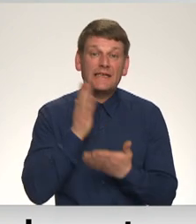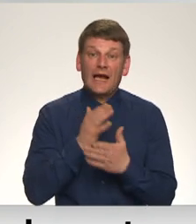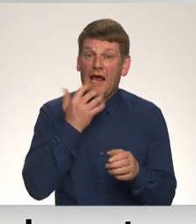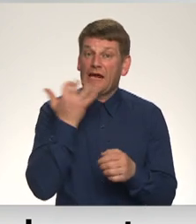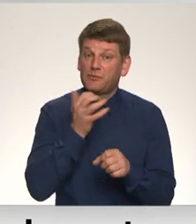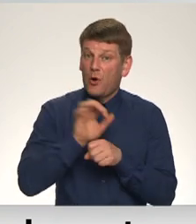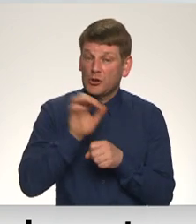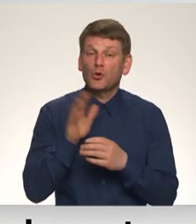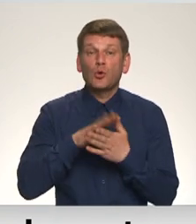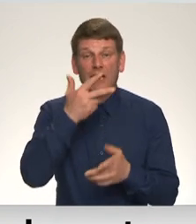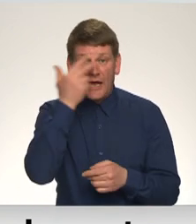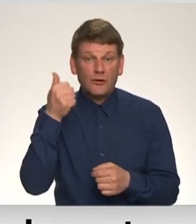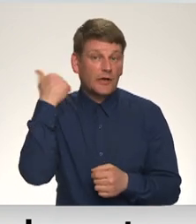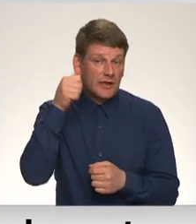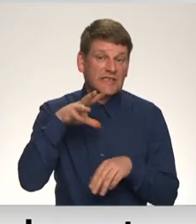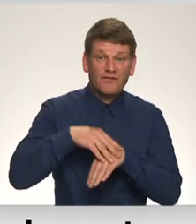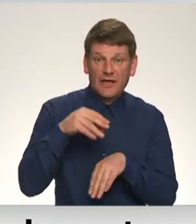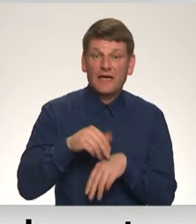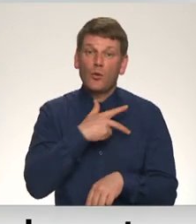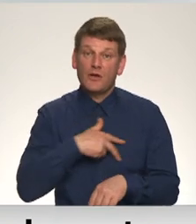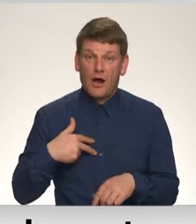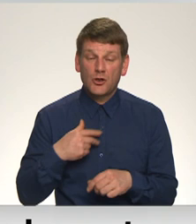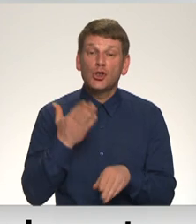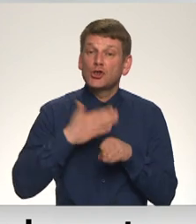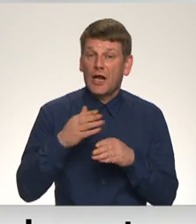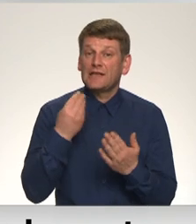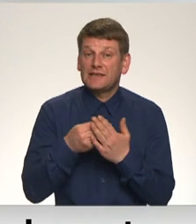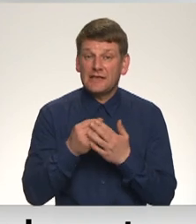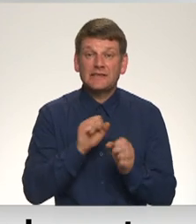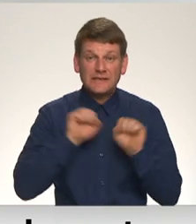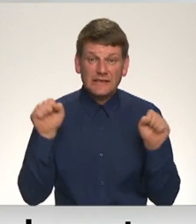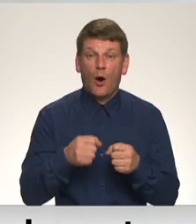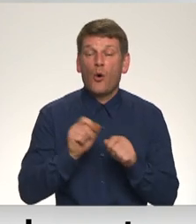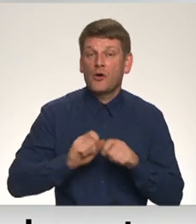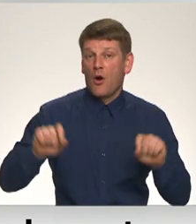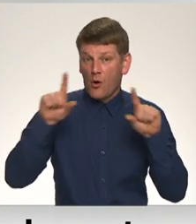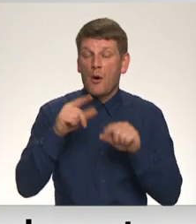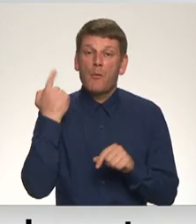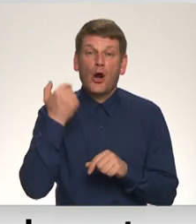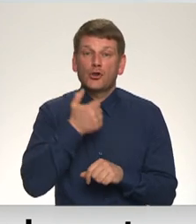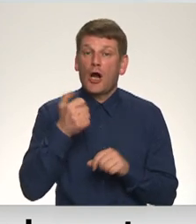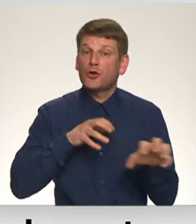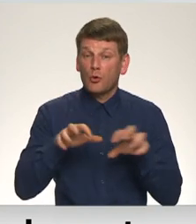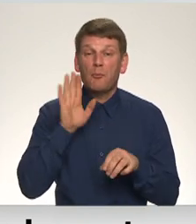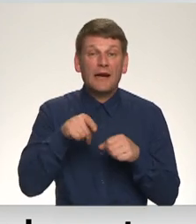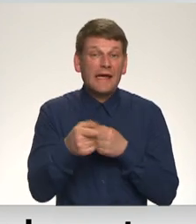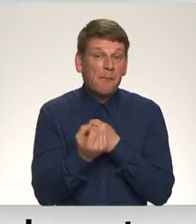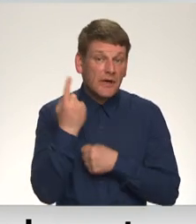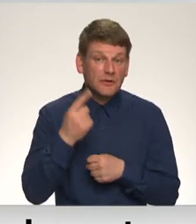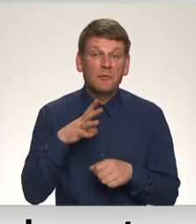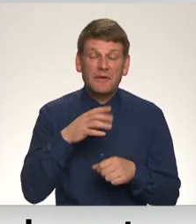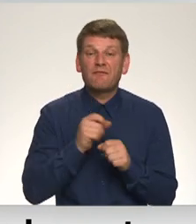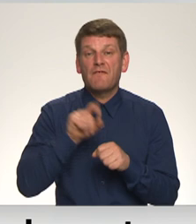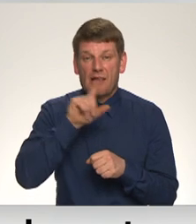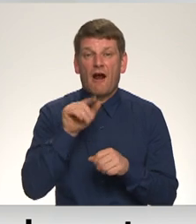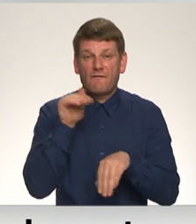eksportēts pamatā uz Lietuvu, Igauniju, Zviedriju un Dāniju. Šķeldes cenas strauji sāk augt pagājušā gada rudenī. Tam par iemeslu bija vairāk